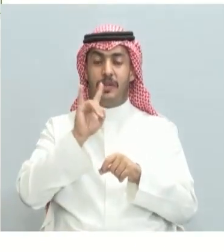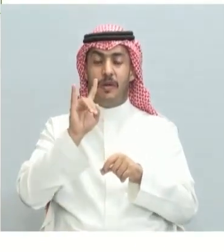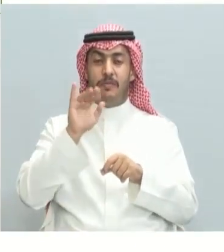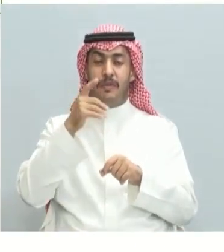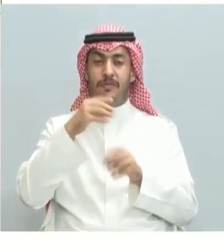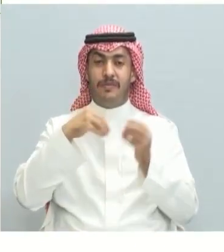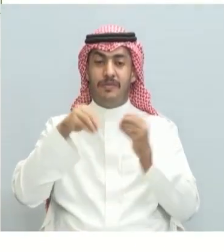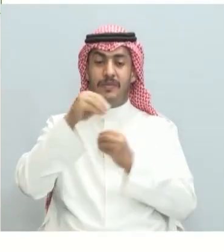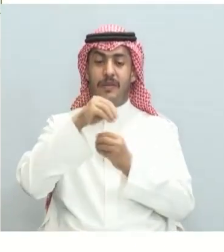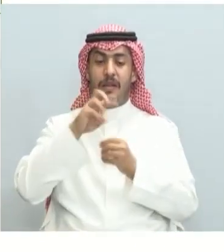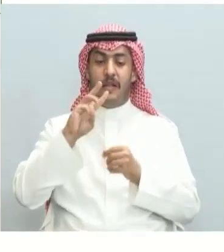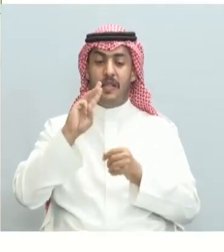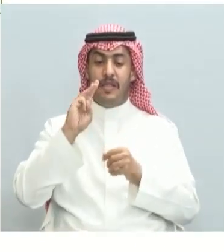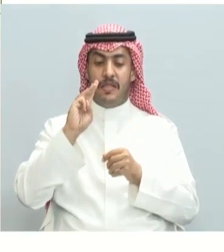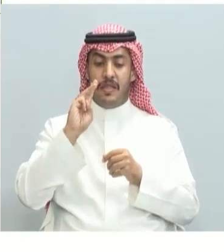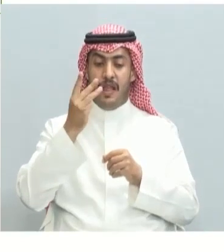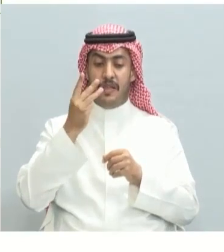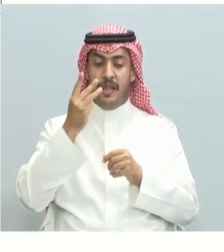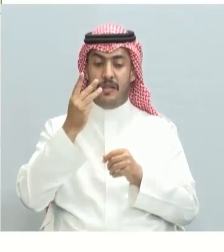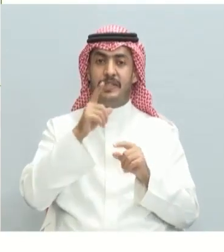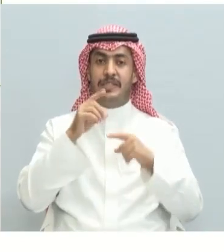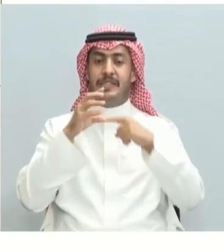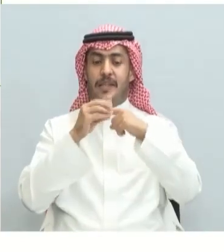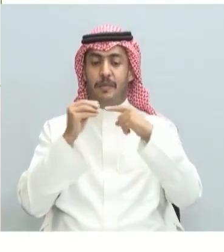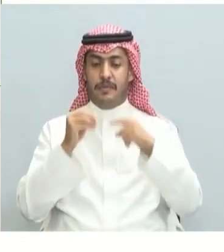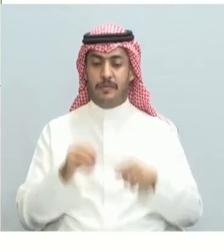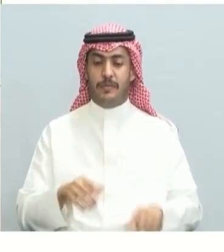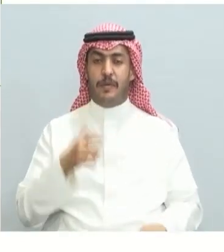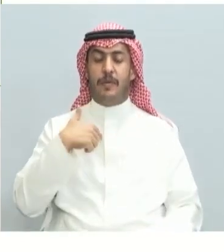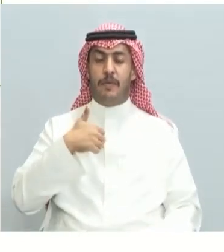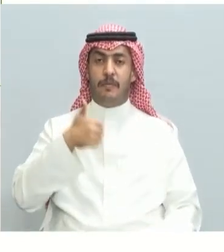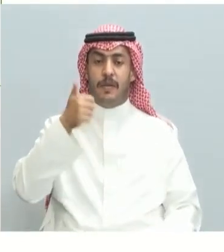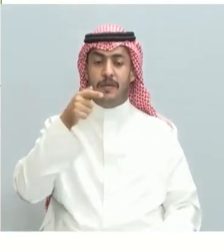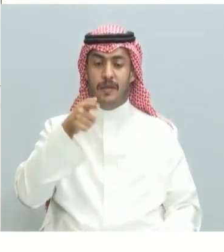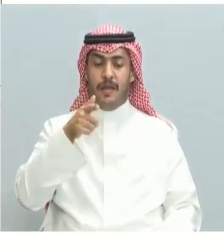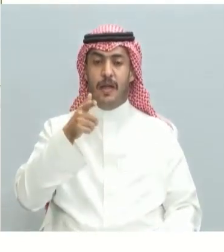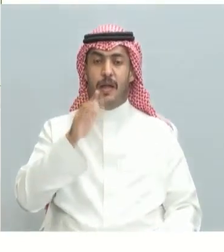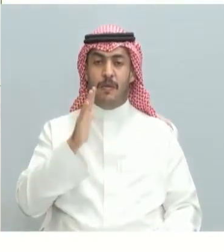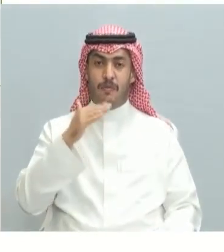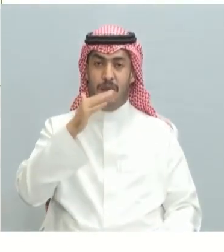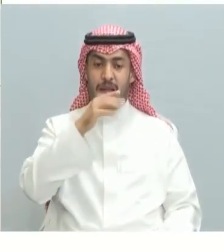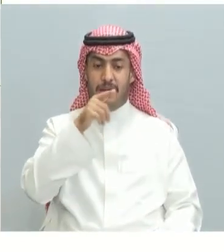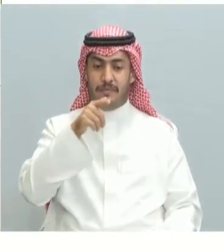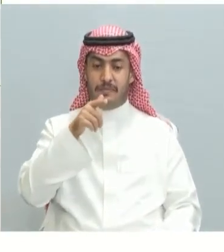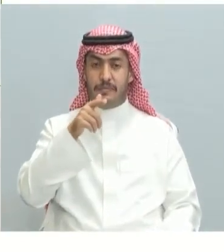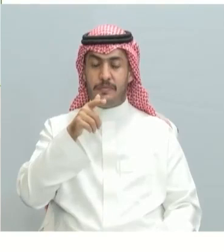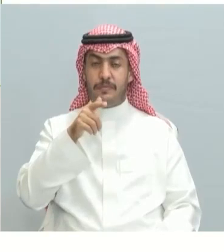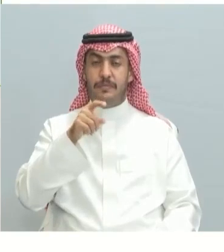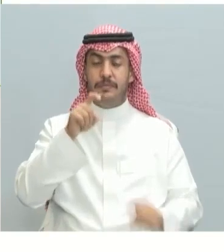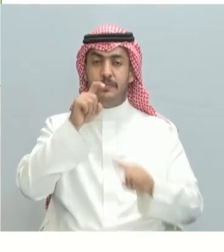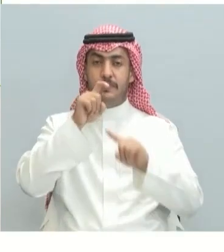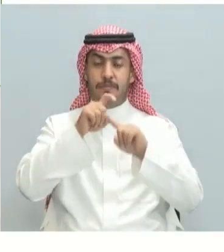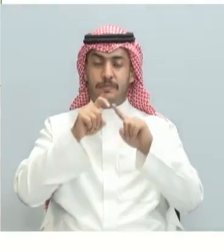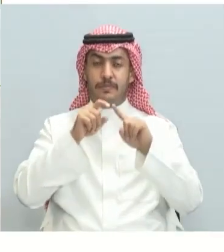عائدا بنسبه 13% يمكن ان يحدث هذا المنحنى نتيجه متى يحدث لماذا